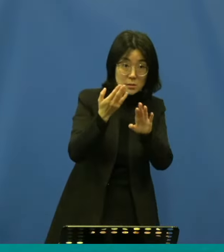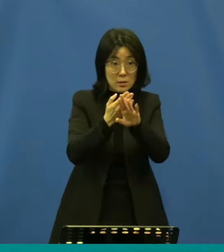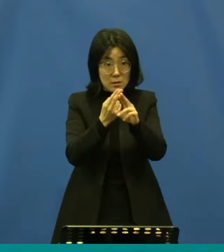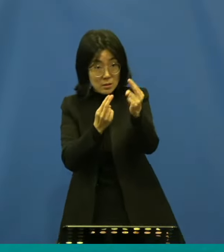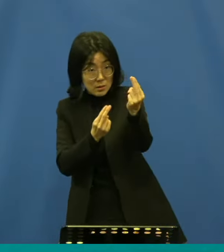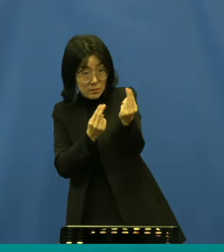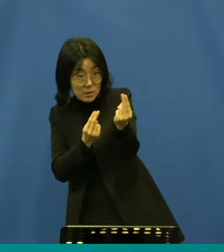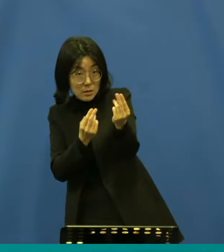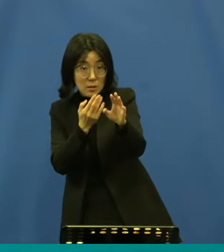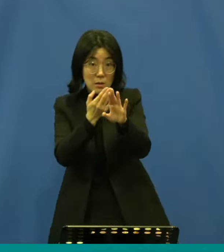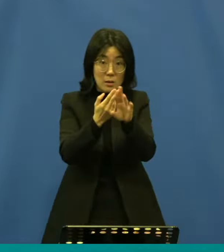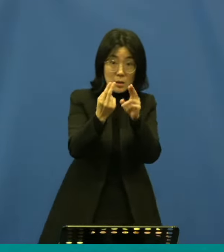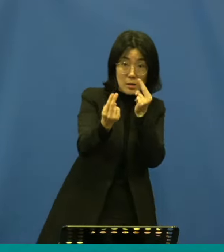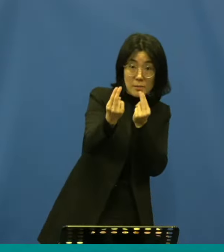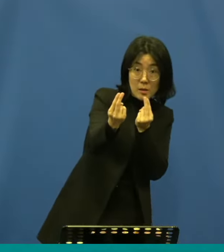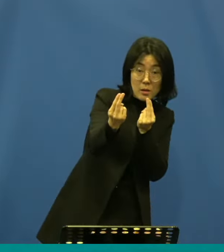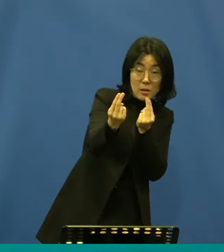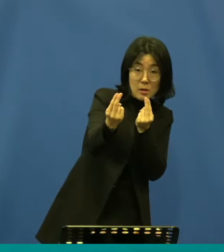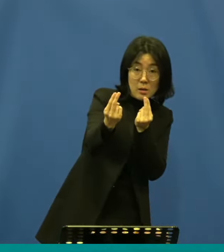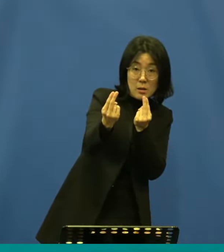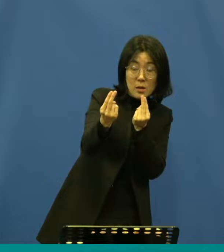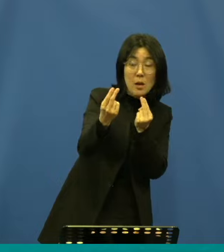거예요. 비교를 통하여.